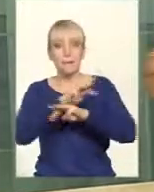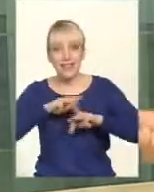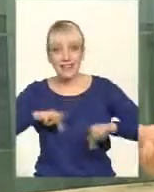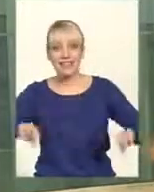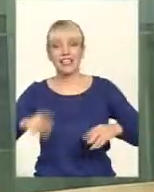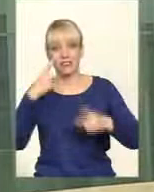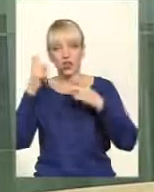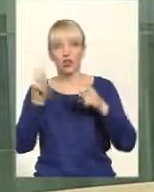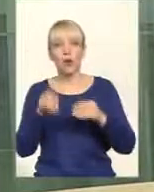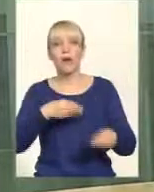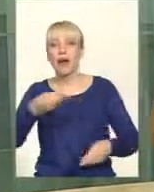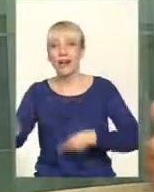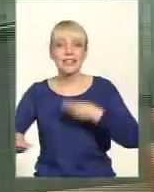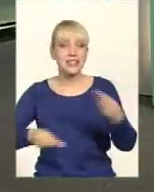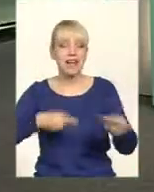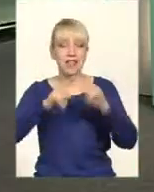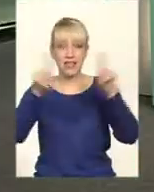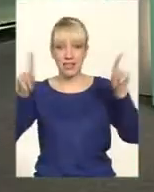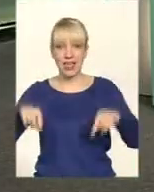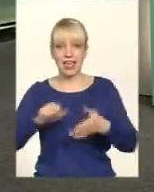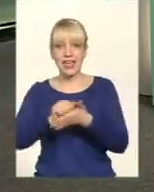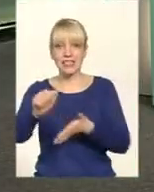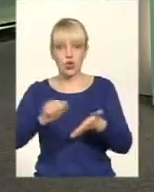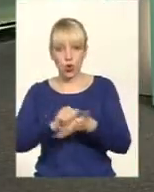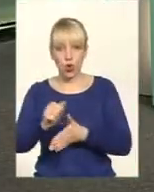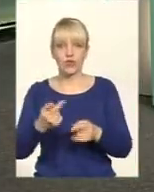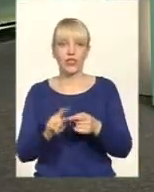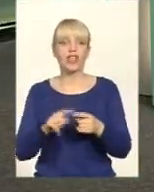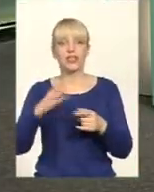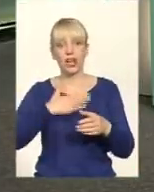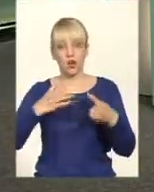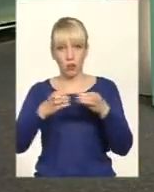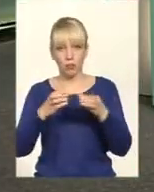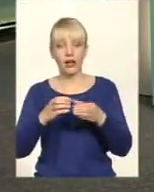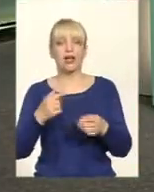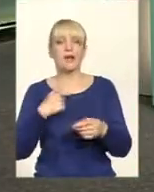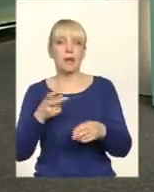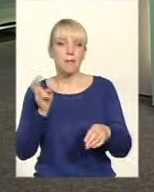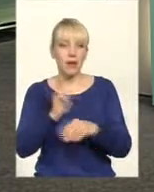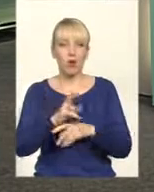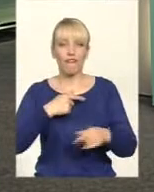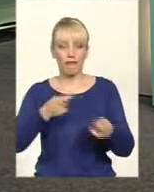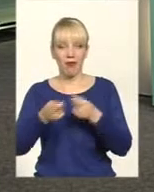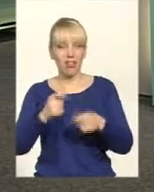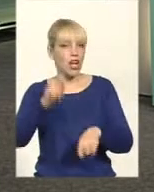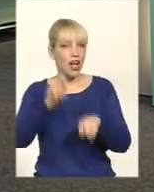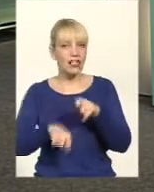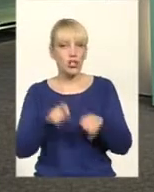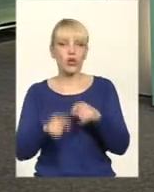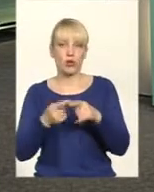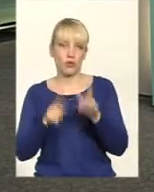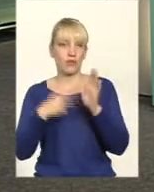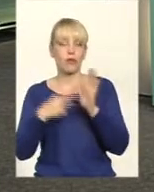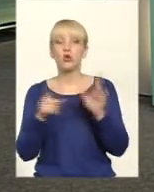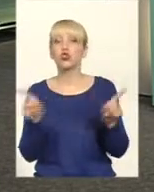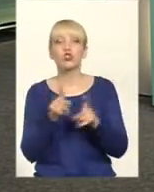как-то раздавать листовки. И мы там коллегами из группы «Удар» постоянно приходим в правительство и контролируем этот вопрос, чтобы каким-то